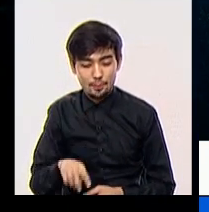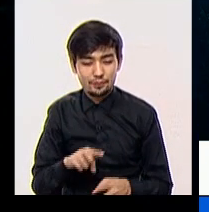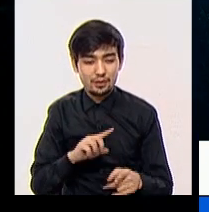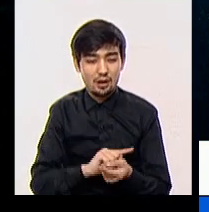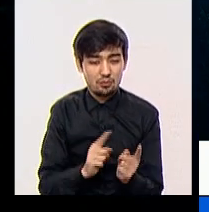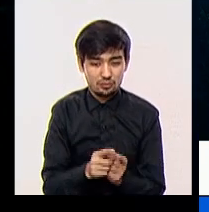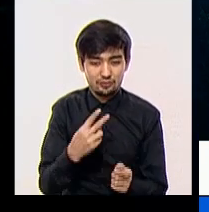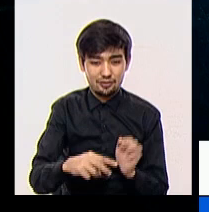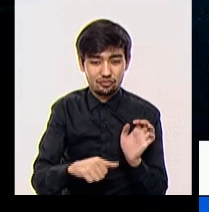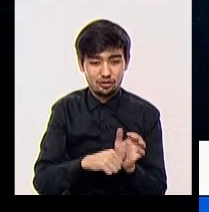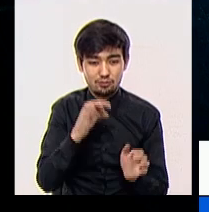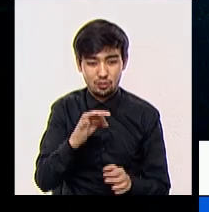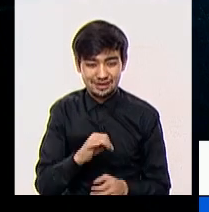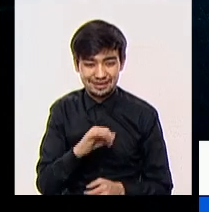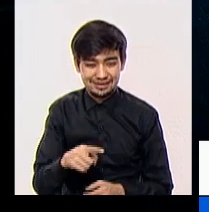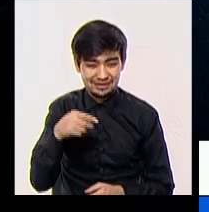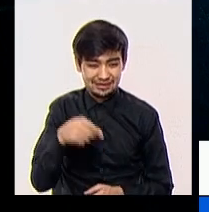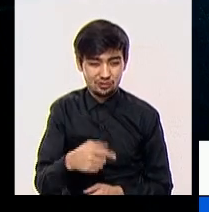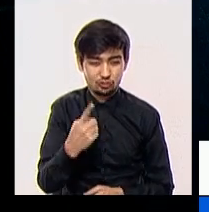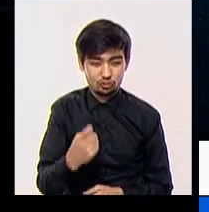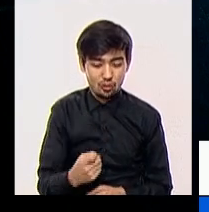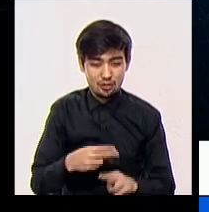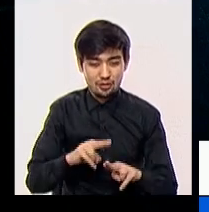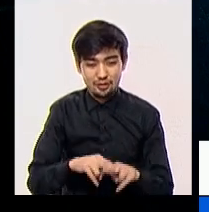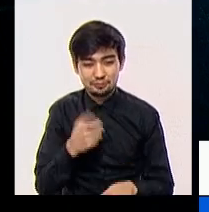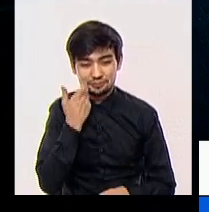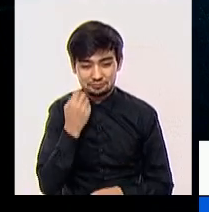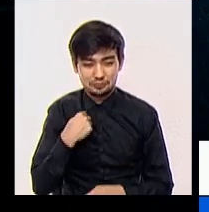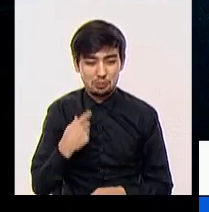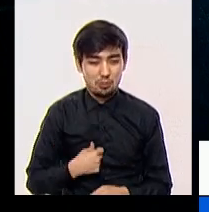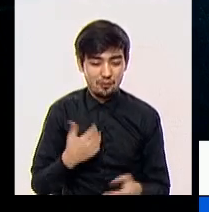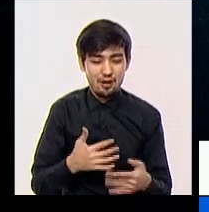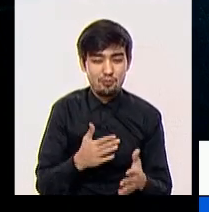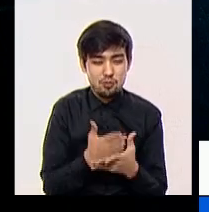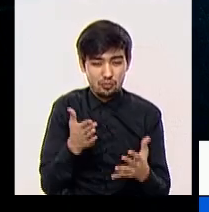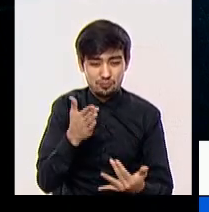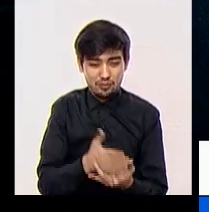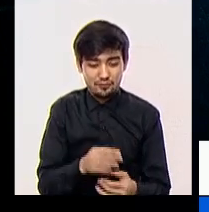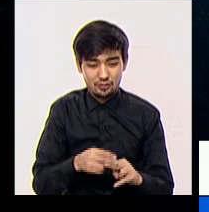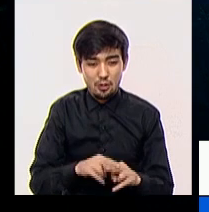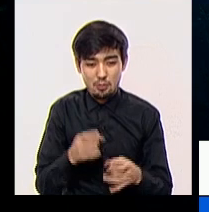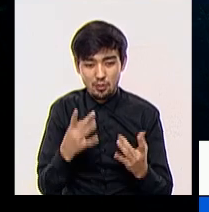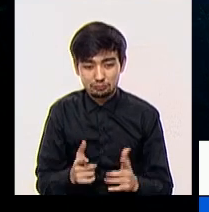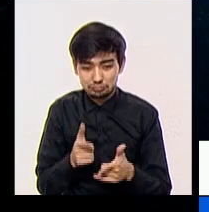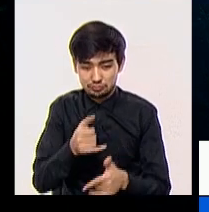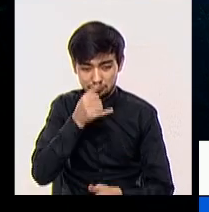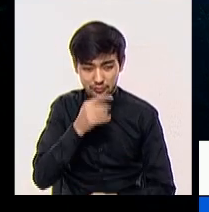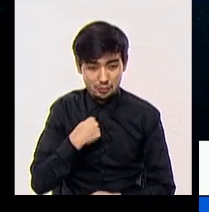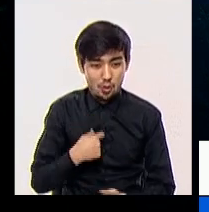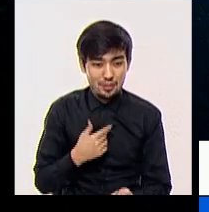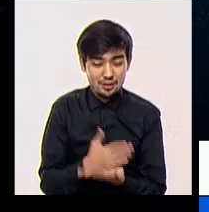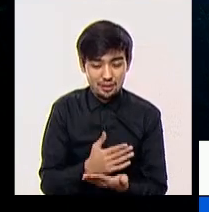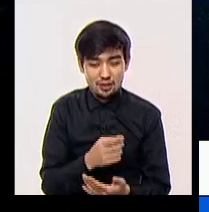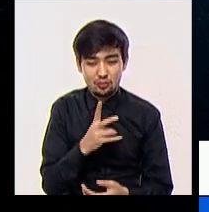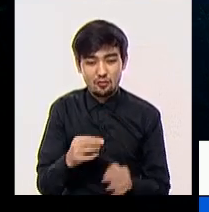лишь 26% из 1100 опрошенных пригодился диплом. Больше половины просто не смогли устроиться.